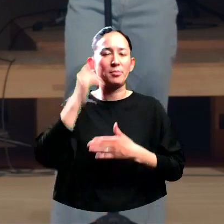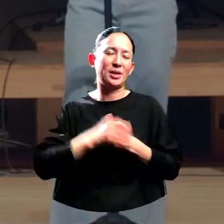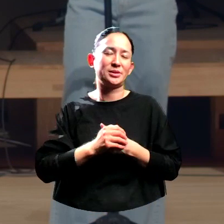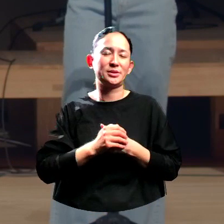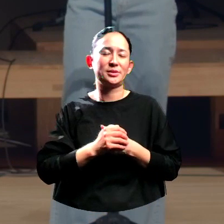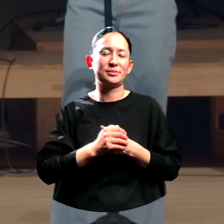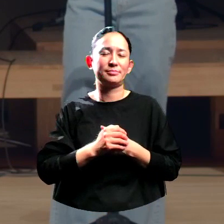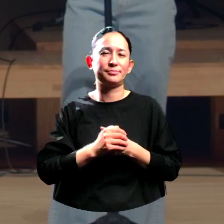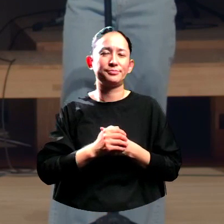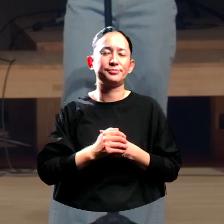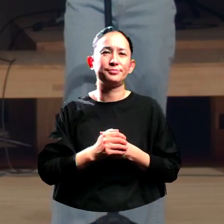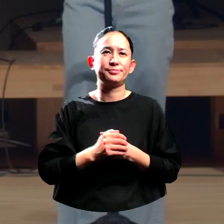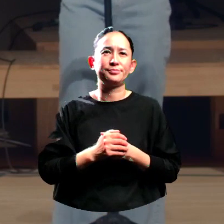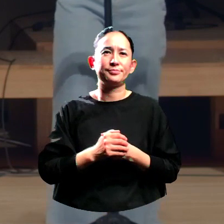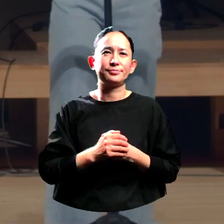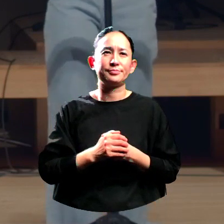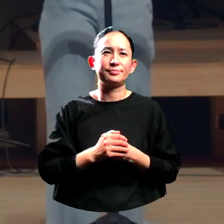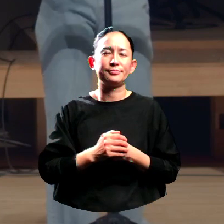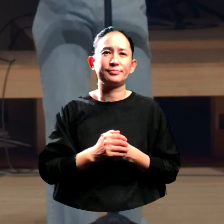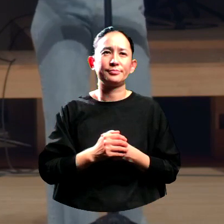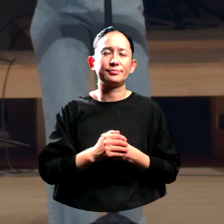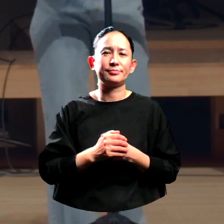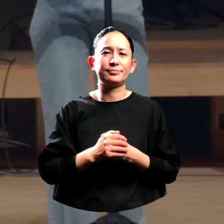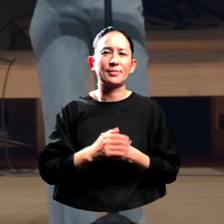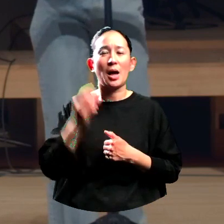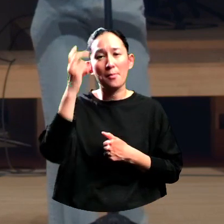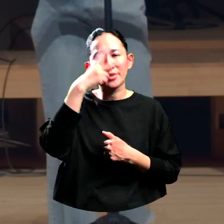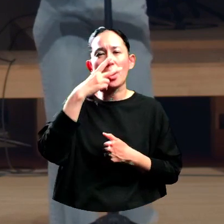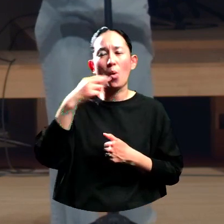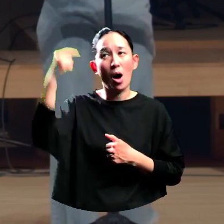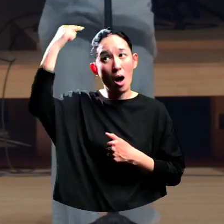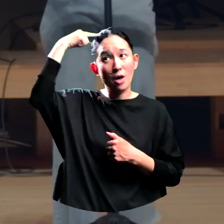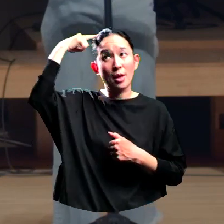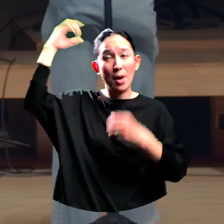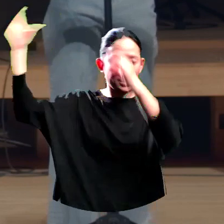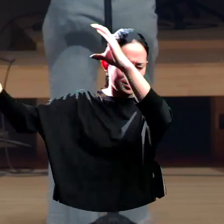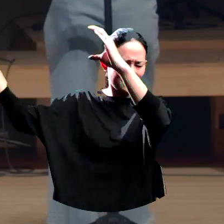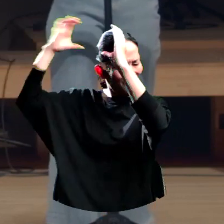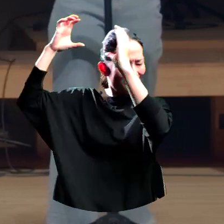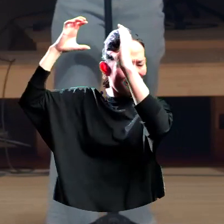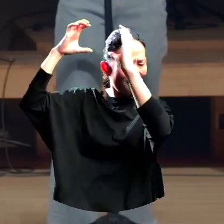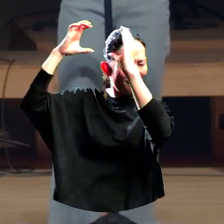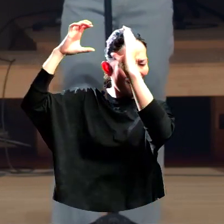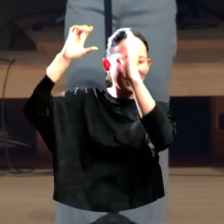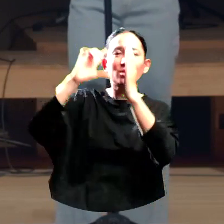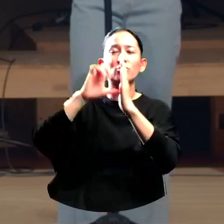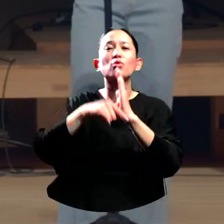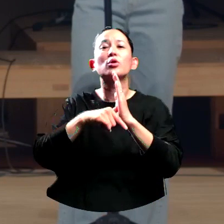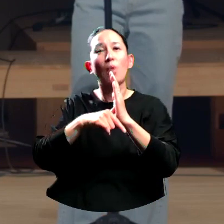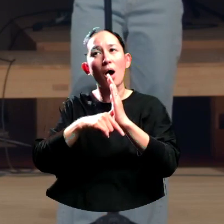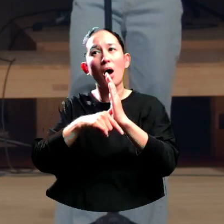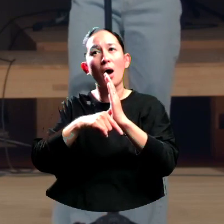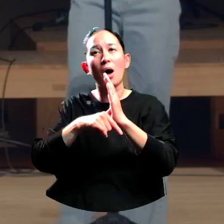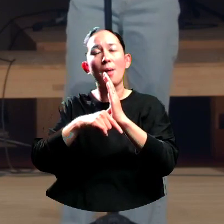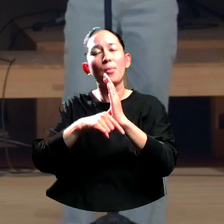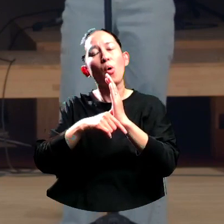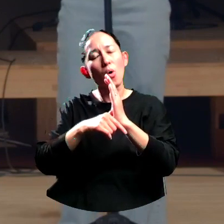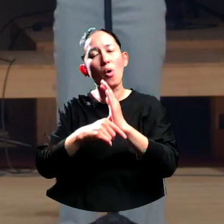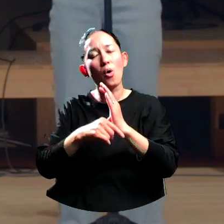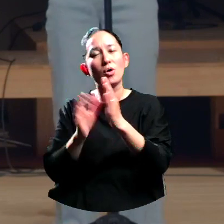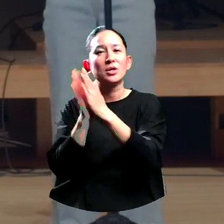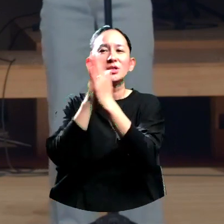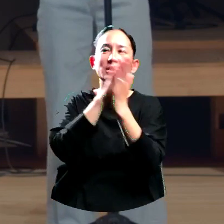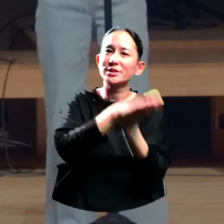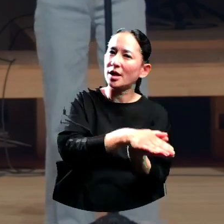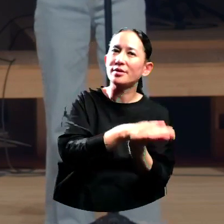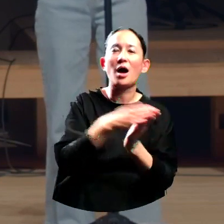place, it would have been so much worse. あるいは頭に脳天にヒットしていたら意識を失って海で溺れ死んでいたかもしれません。 I could have